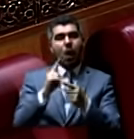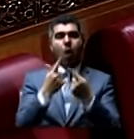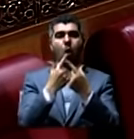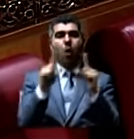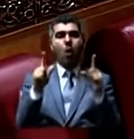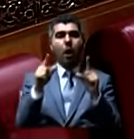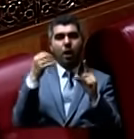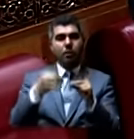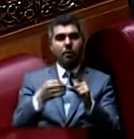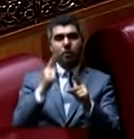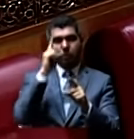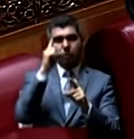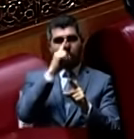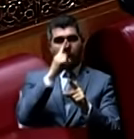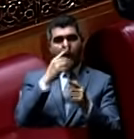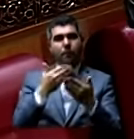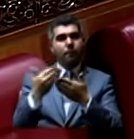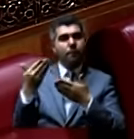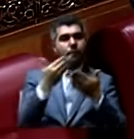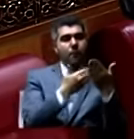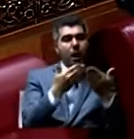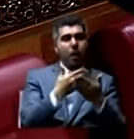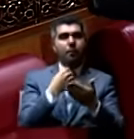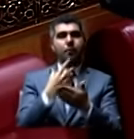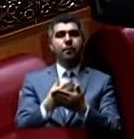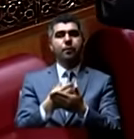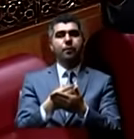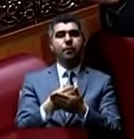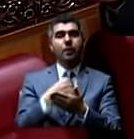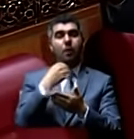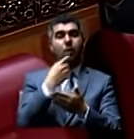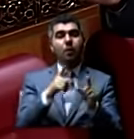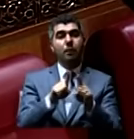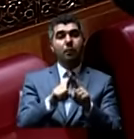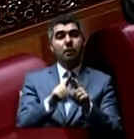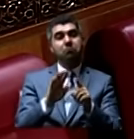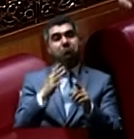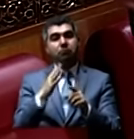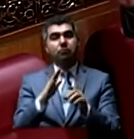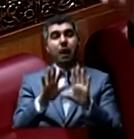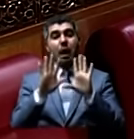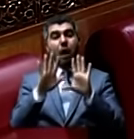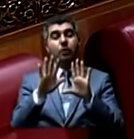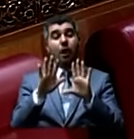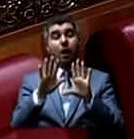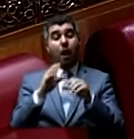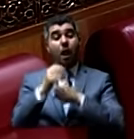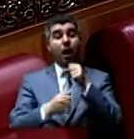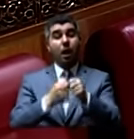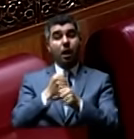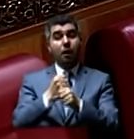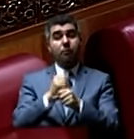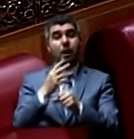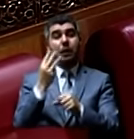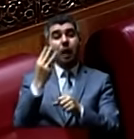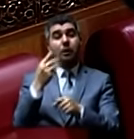فحنا كنتمناو ماشي معاهم، مع واحد العدد ديال الدول ربما الاخوان يعرفوا، في اقل من 10 سنوات تضاعفت عدد الرحلات مع العالم بحوالي